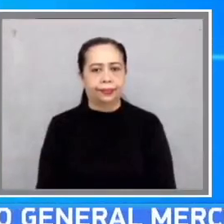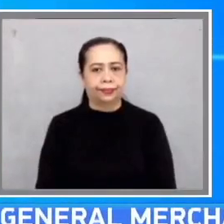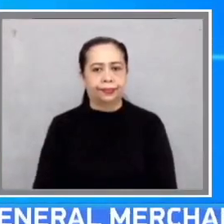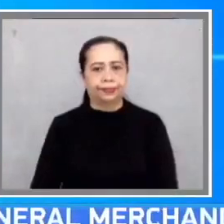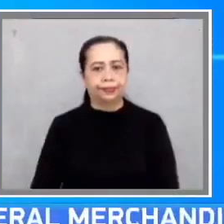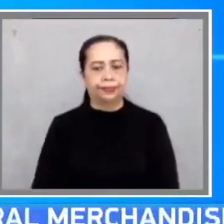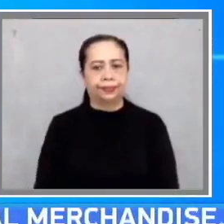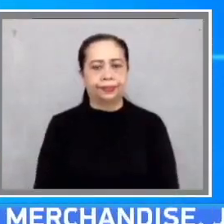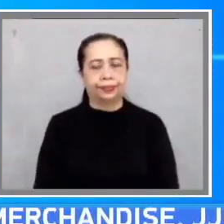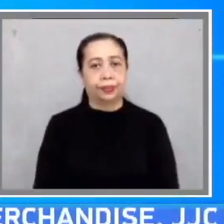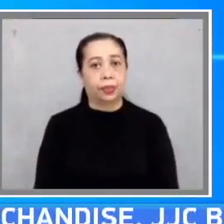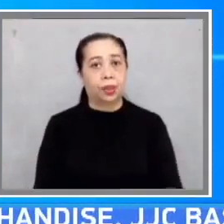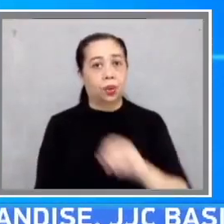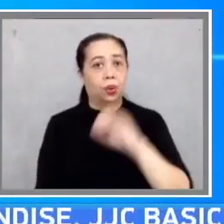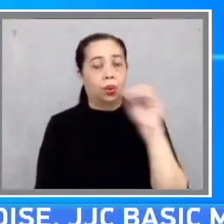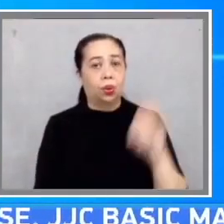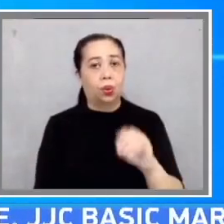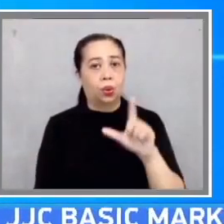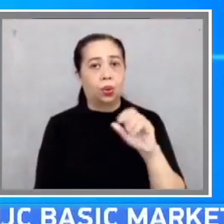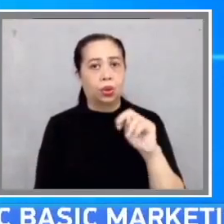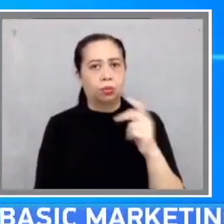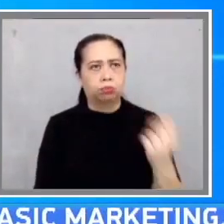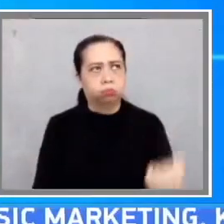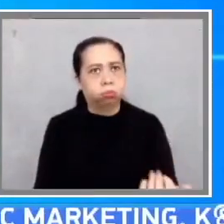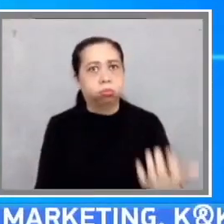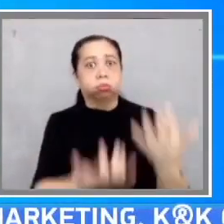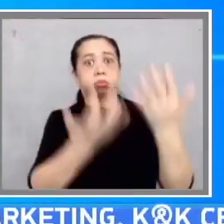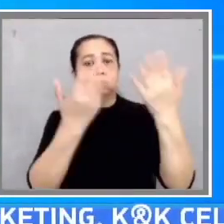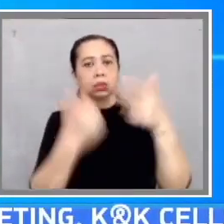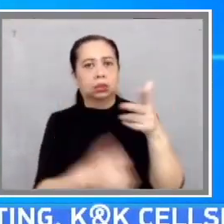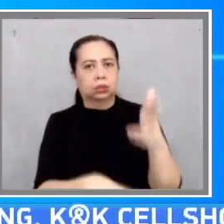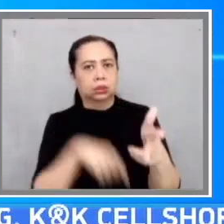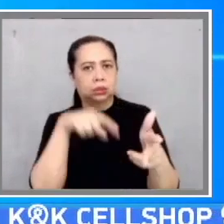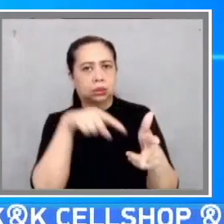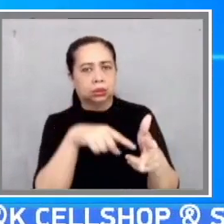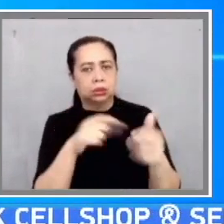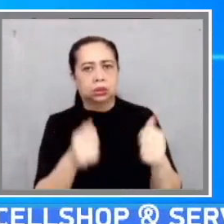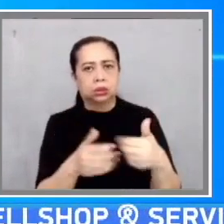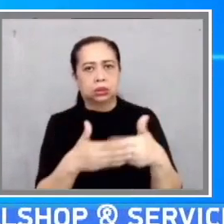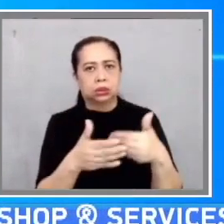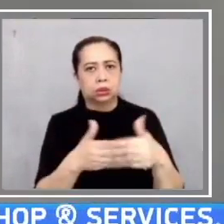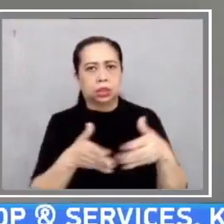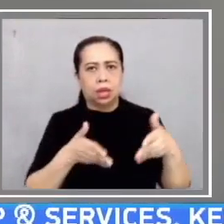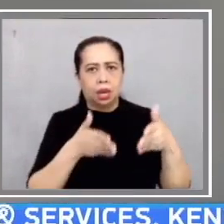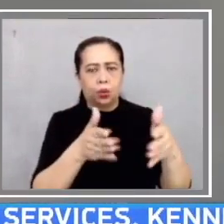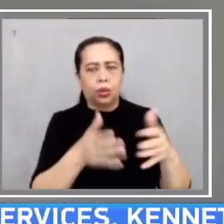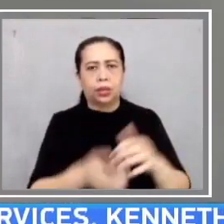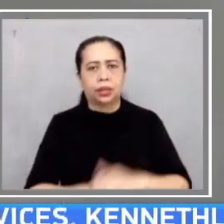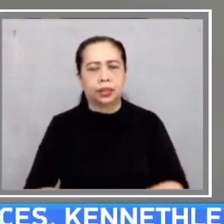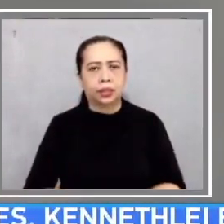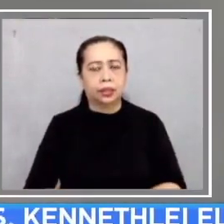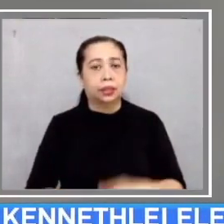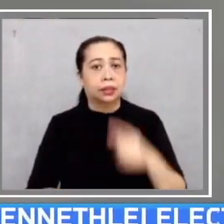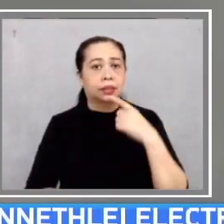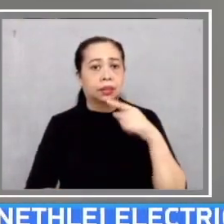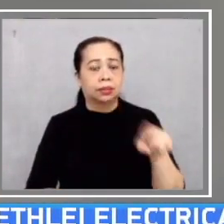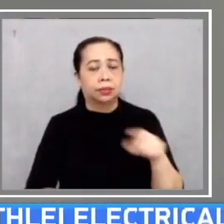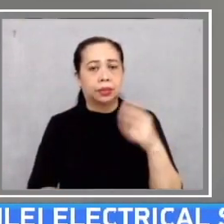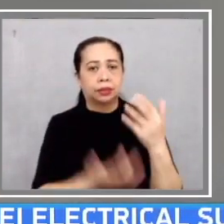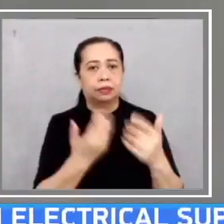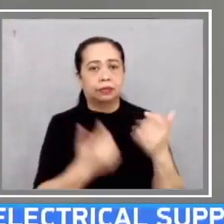Sa Olongapo City, nagliab ang isang nakaparadang sakyan sa gilid ng highway. Ayon sa Barangay Fire and Rescue